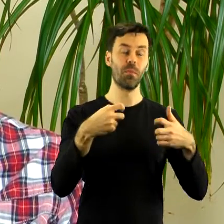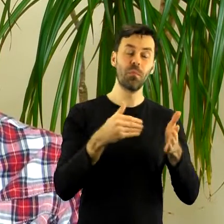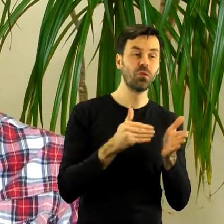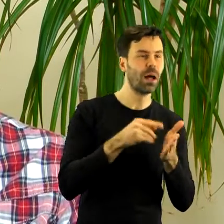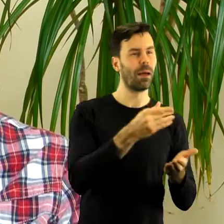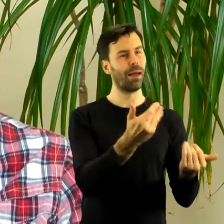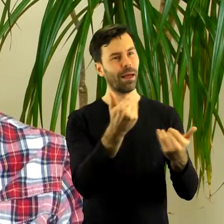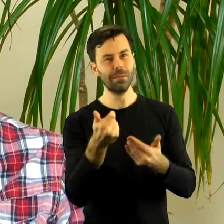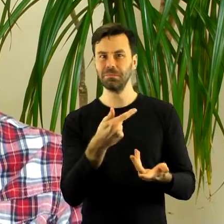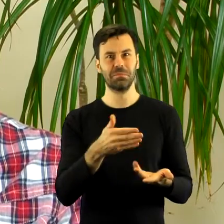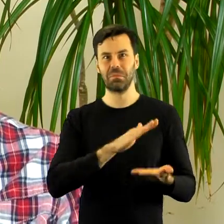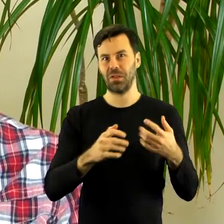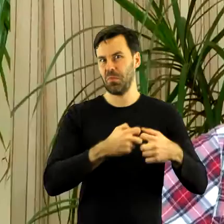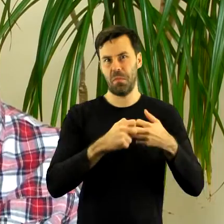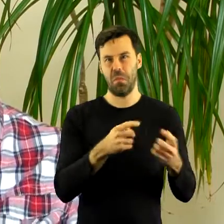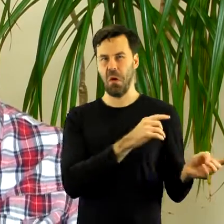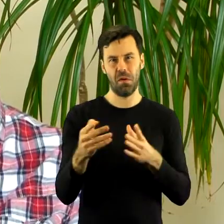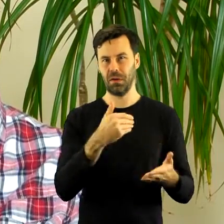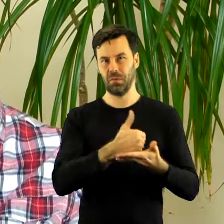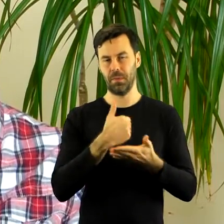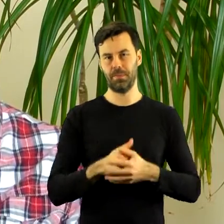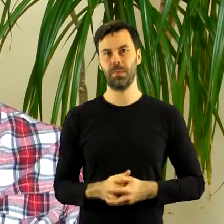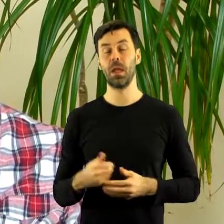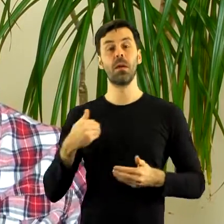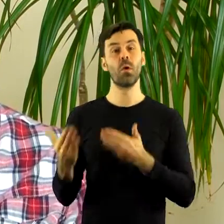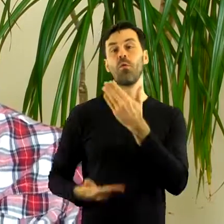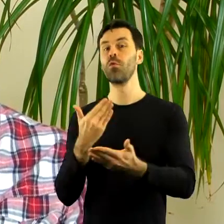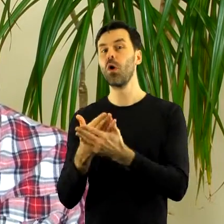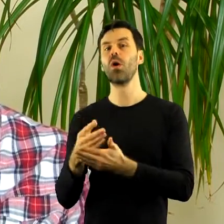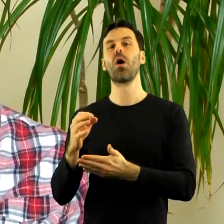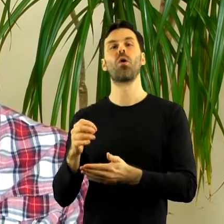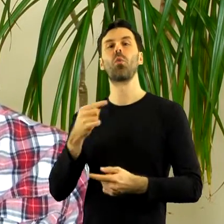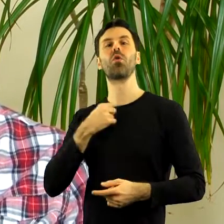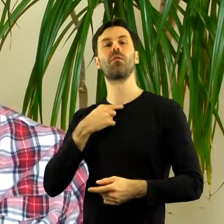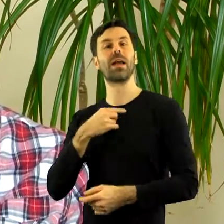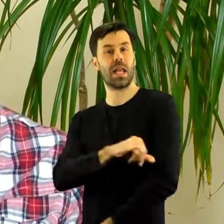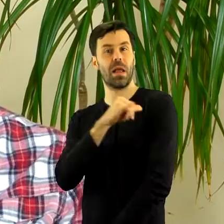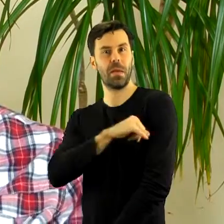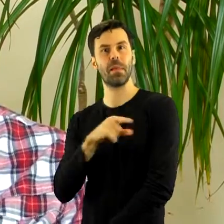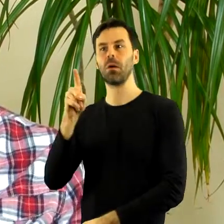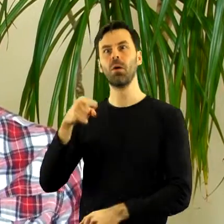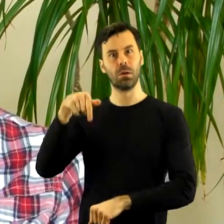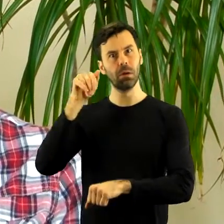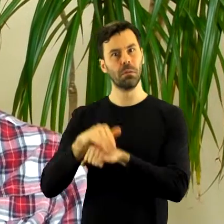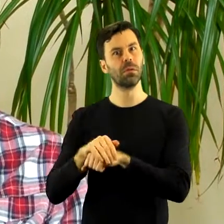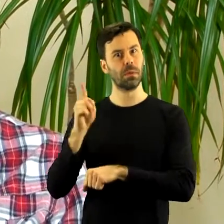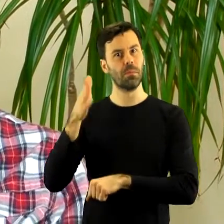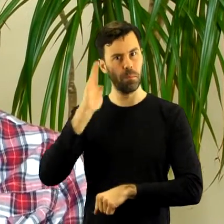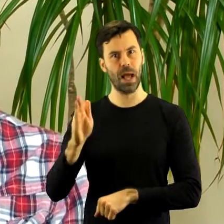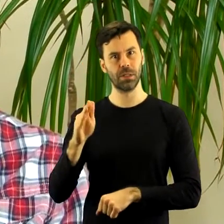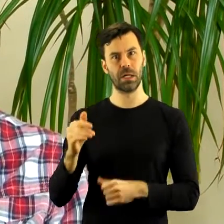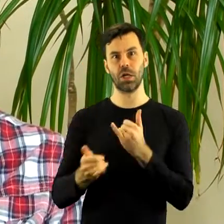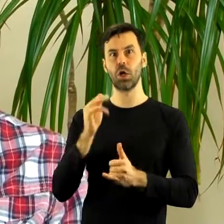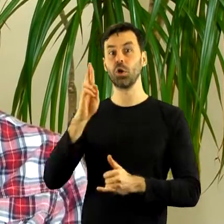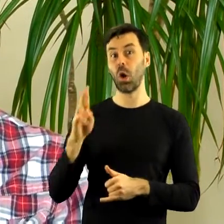chętnie. Nie było problemu, żeby zaktywizować ich. Złożyłam wniosek o to imienne głosowanie jeszcze w tamtym roku, ale już mi obiecali, że